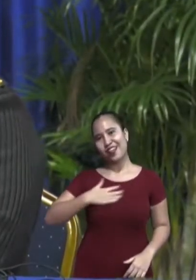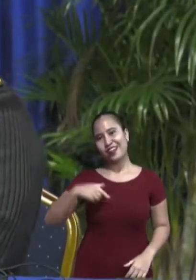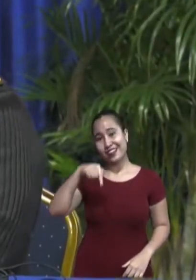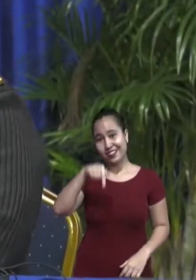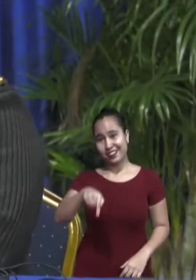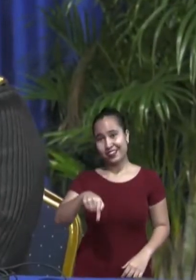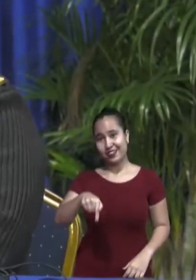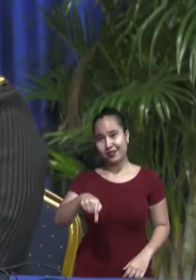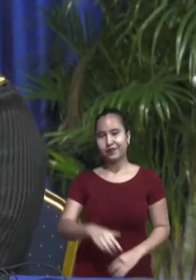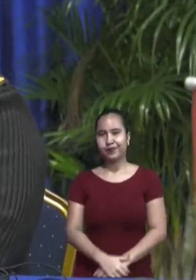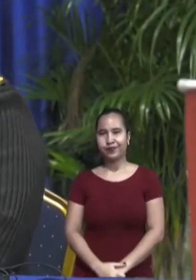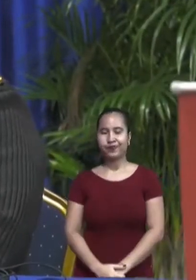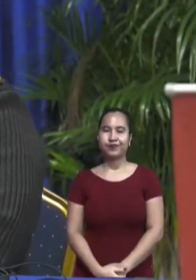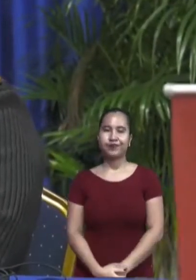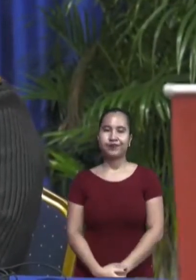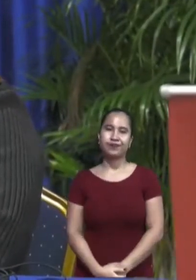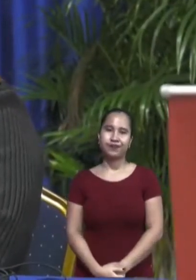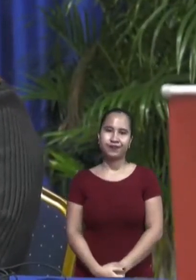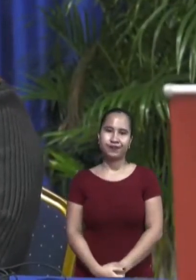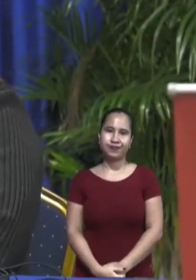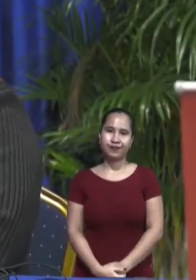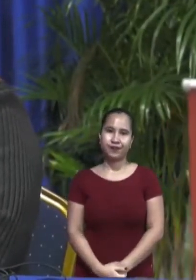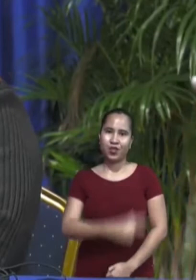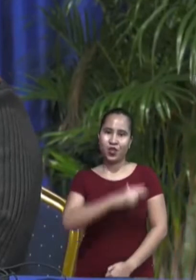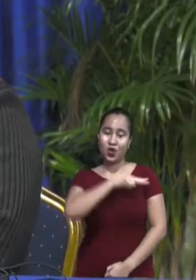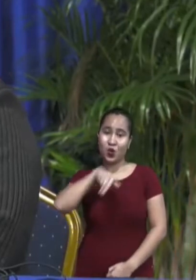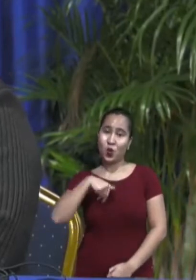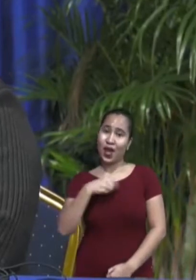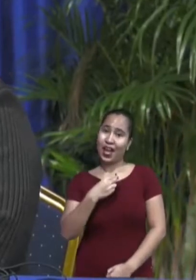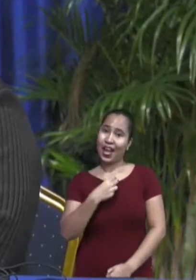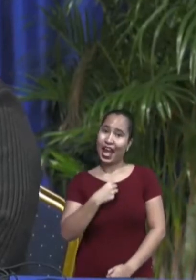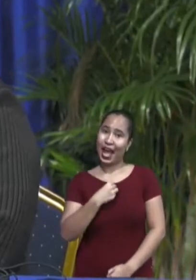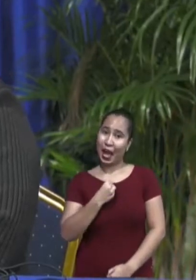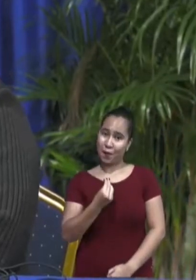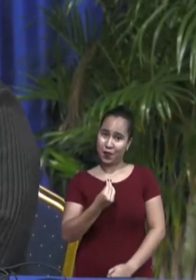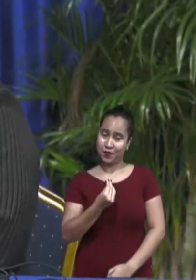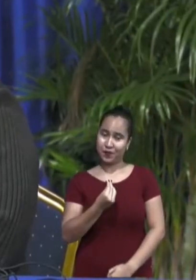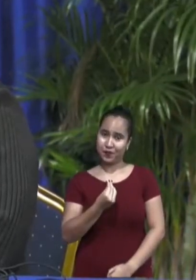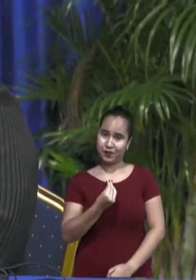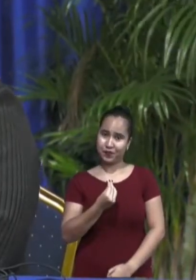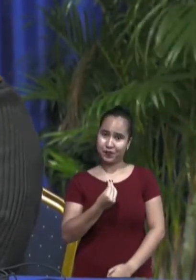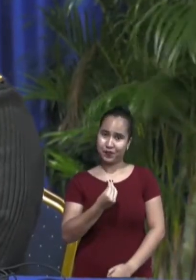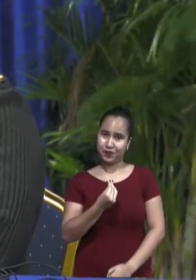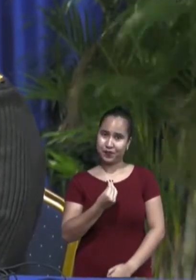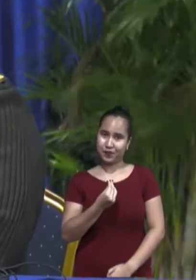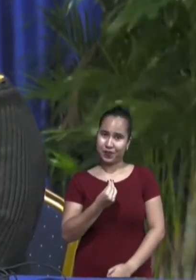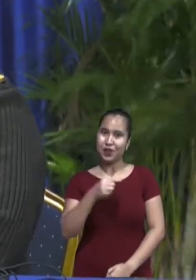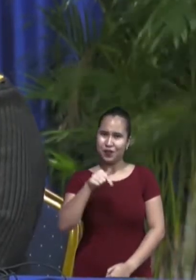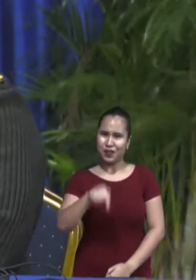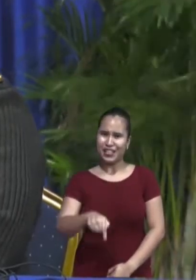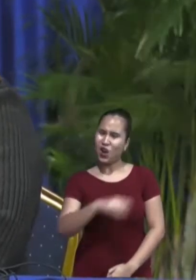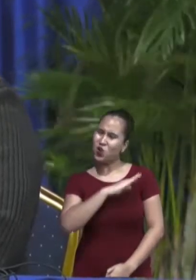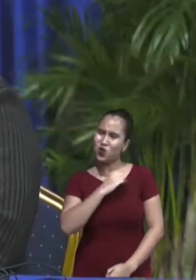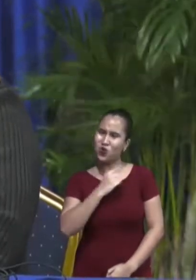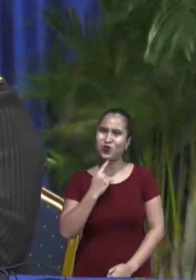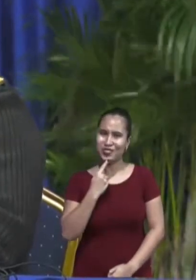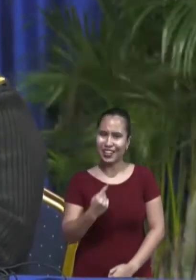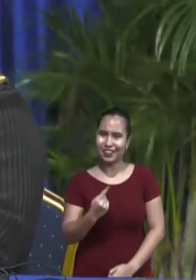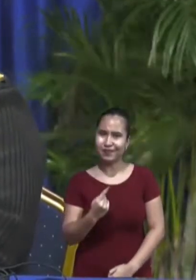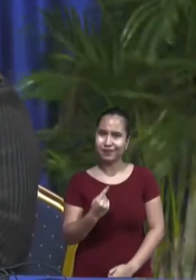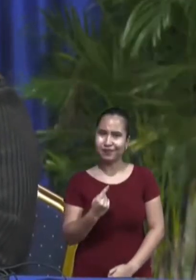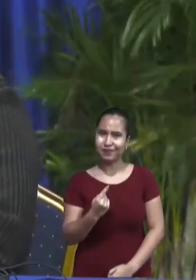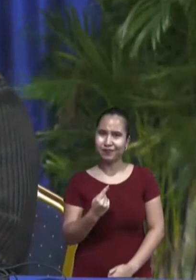geplaatst nadat ze waren opgepakt vanwege het illegaal oversteken van de grens. Onder deze illegalen bevinden zich